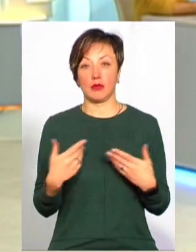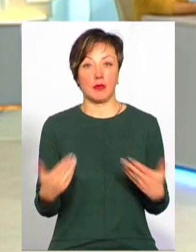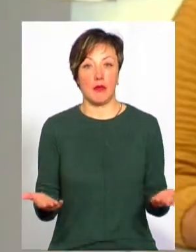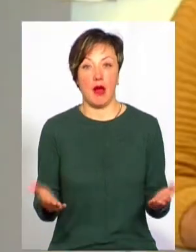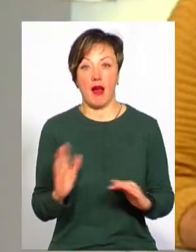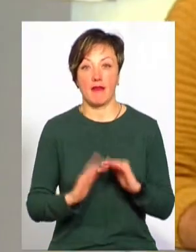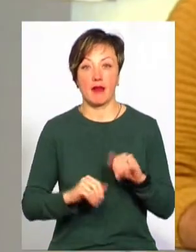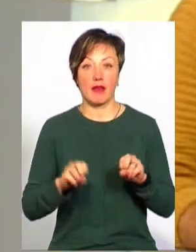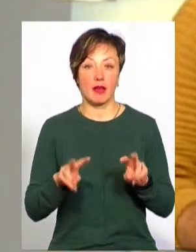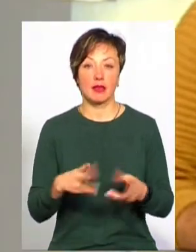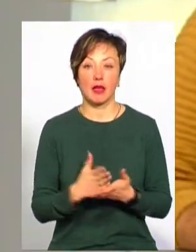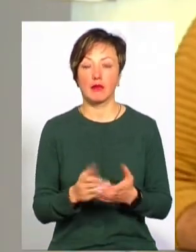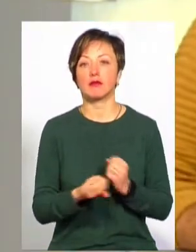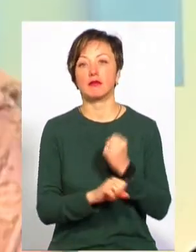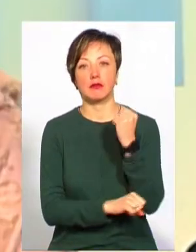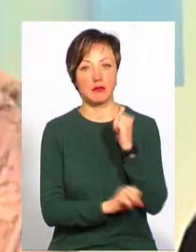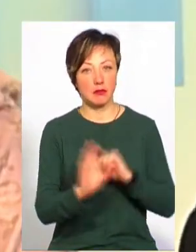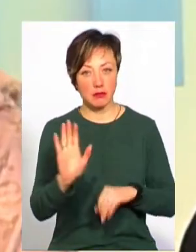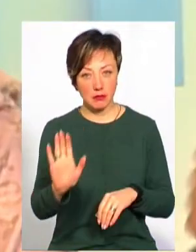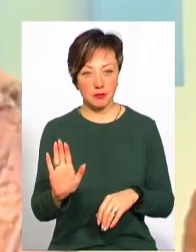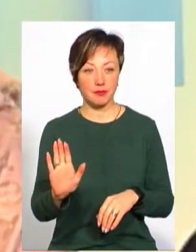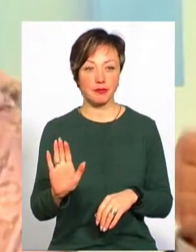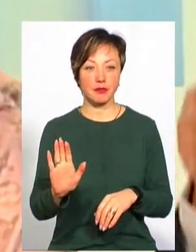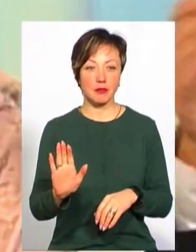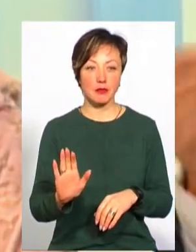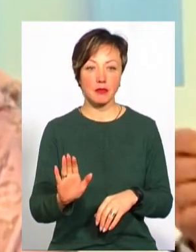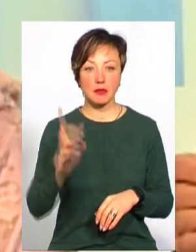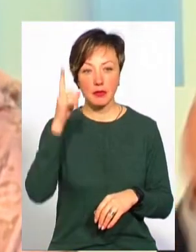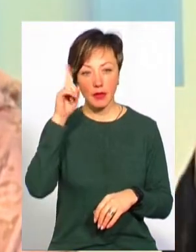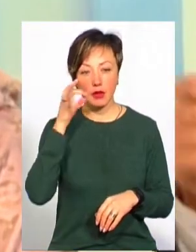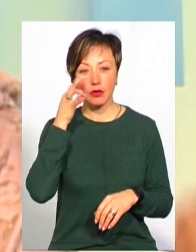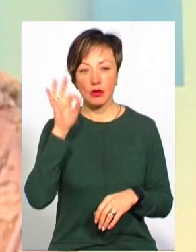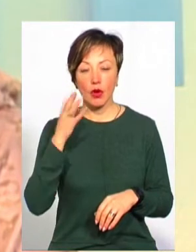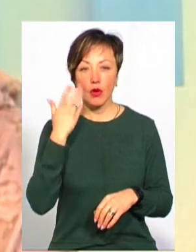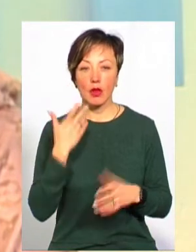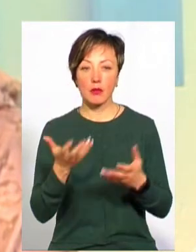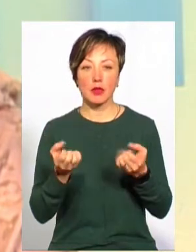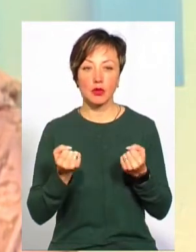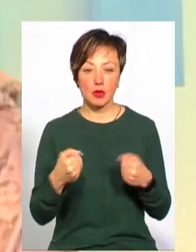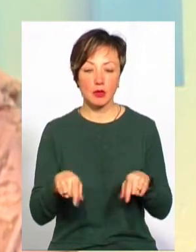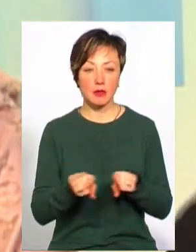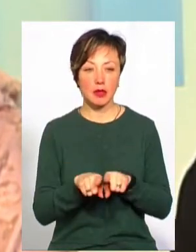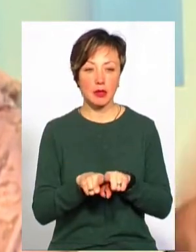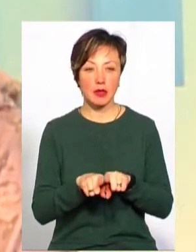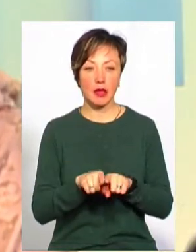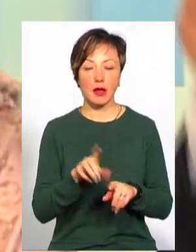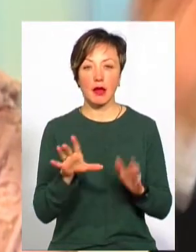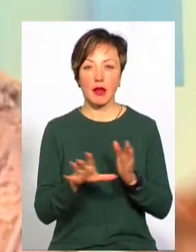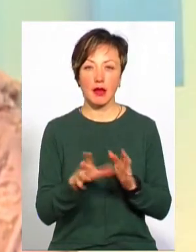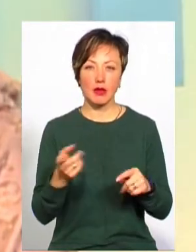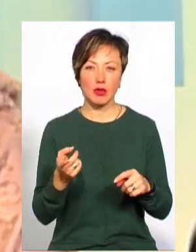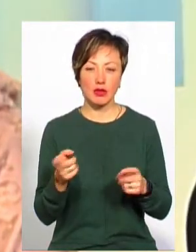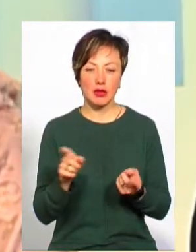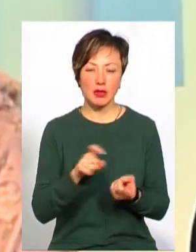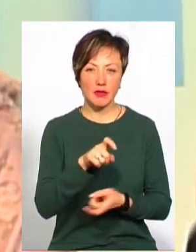а кваліфікація є. Якщо немає, робітник, роботодавець, знаю досвід, от коли беруть, от електрозварник і